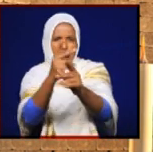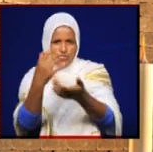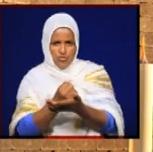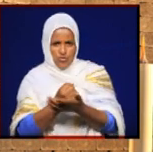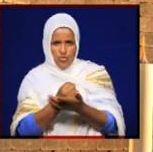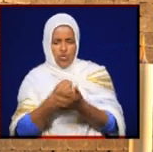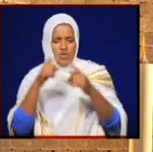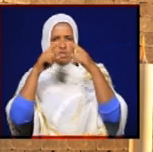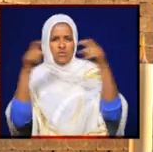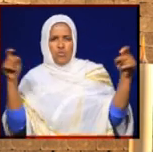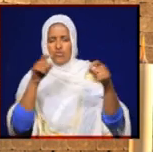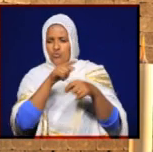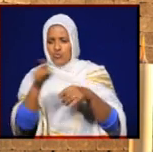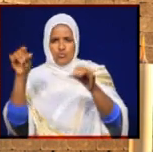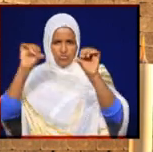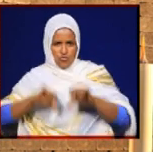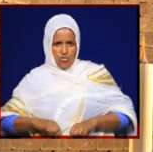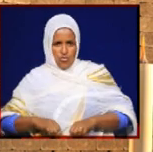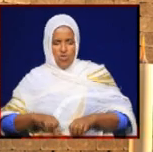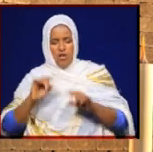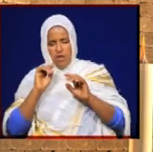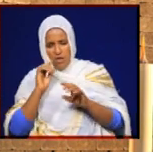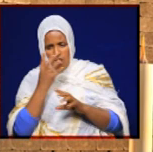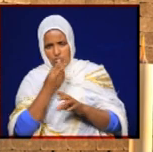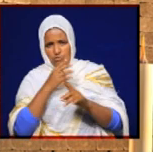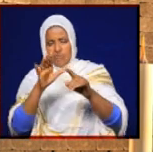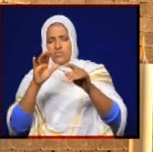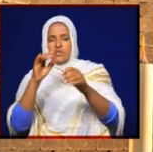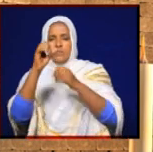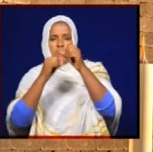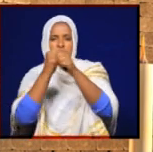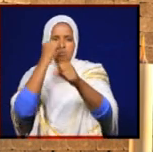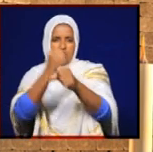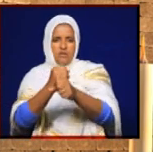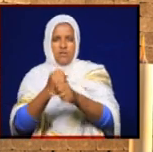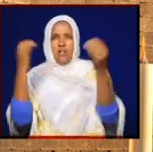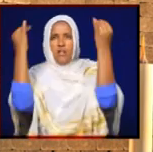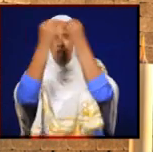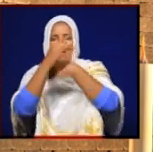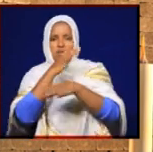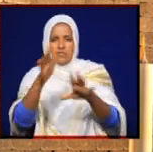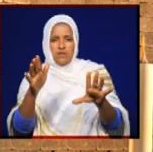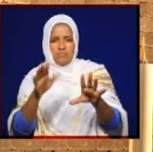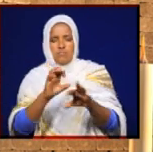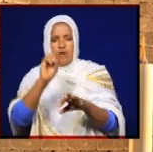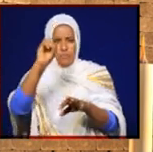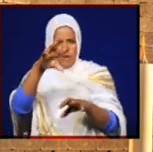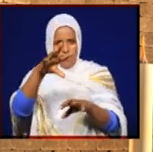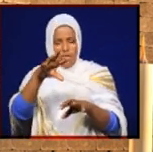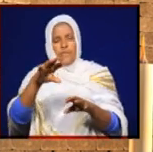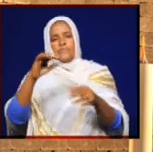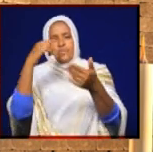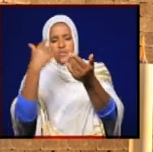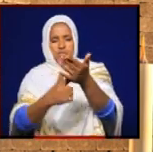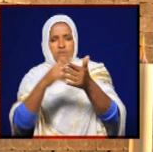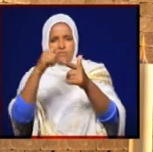ወስዶ የጠላውን እርሱን ክዶ ላይጠወልግ እድሜን ሰራ ላያጨልም ሰርካ በራ።